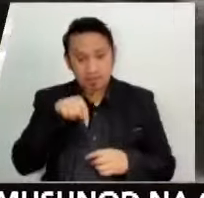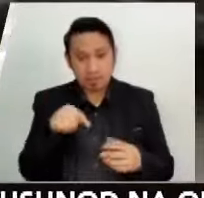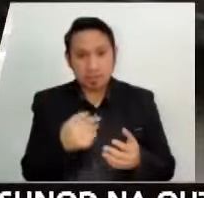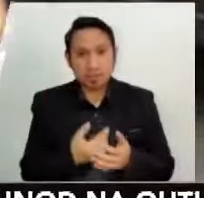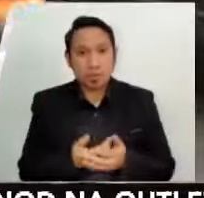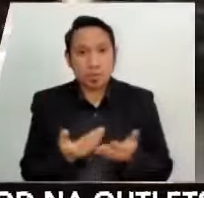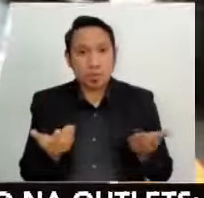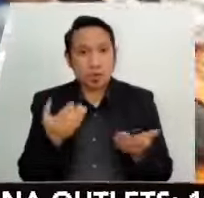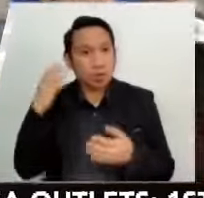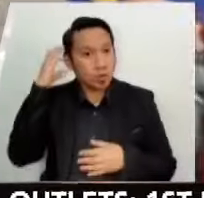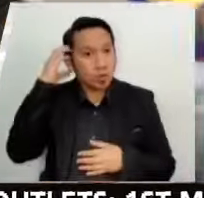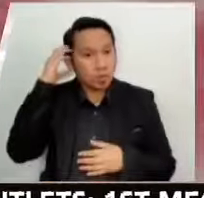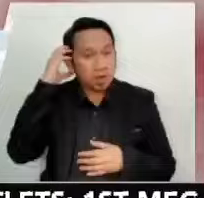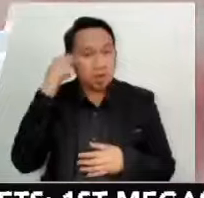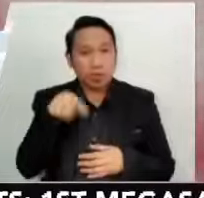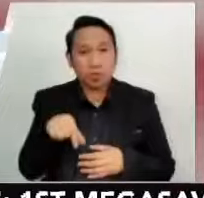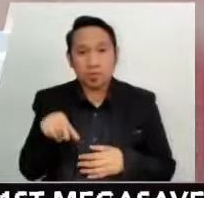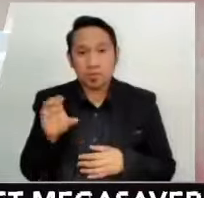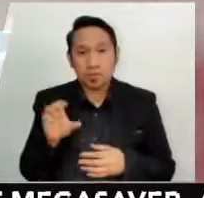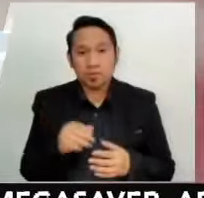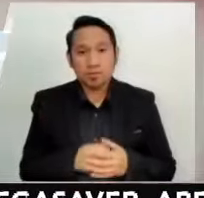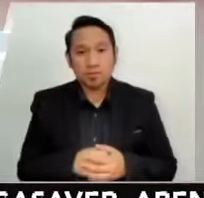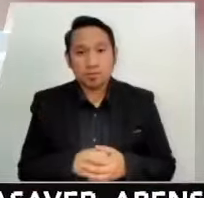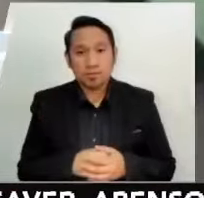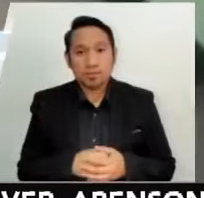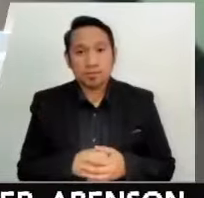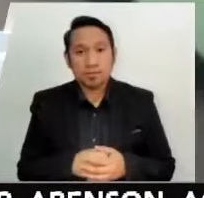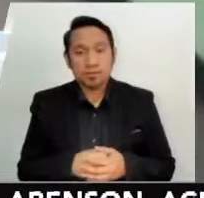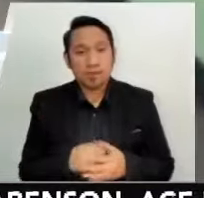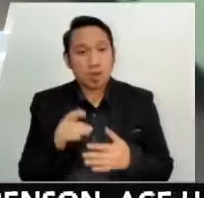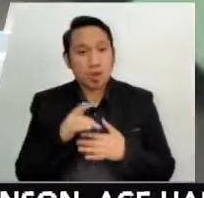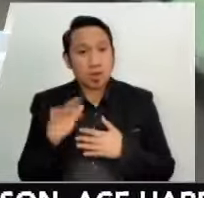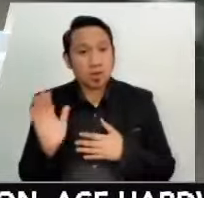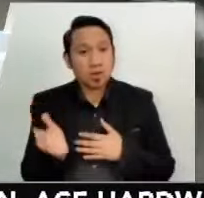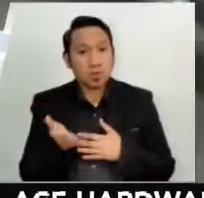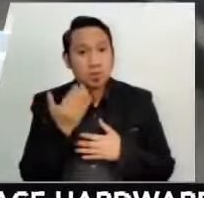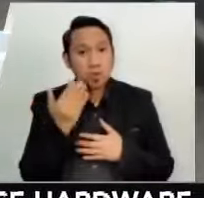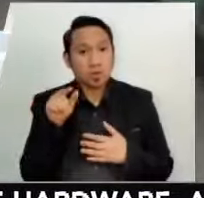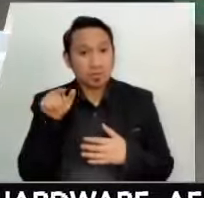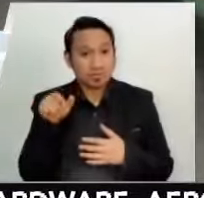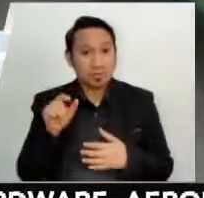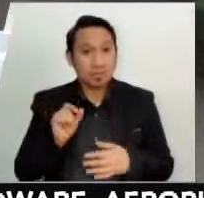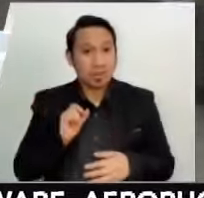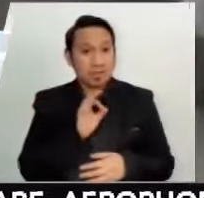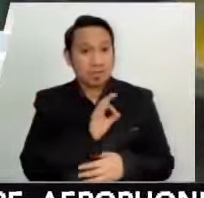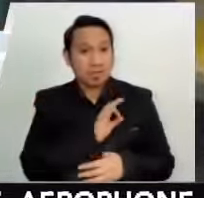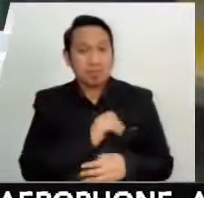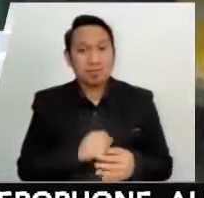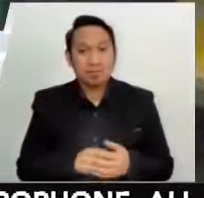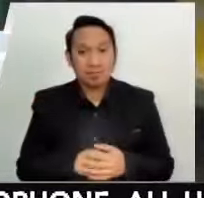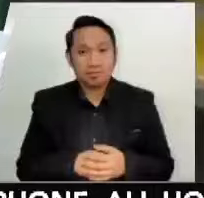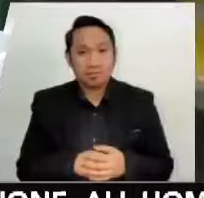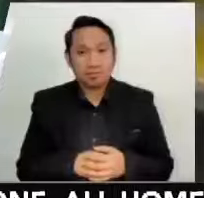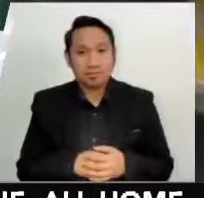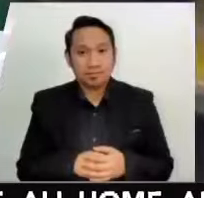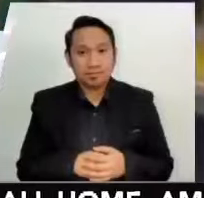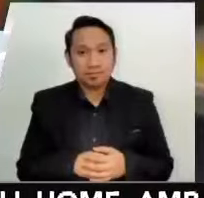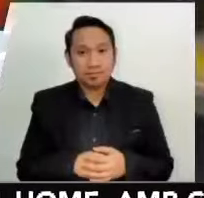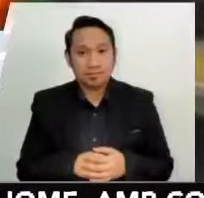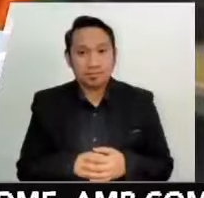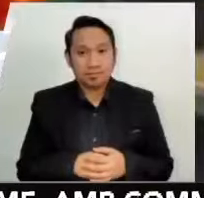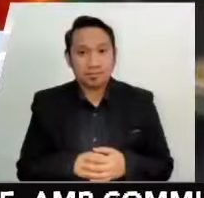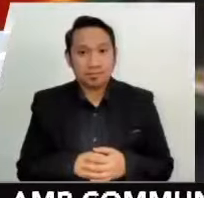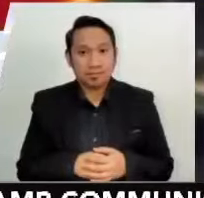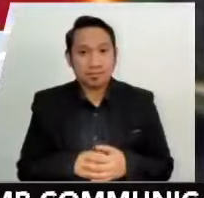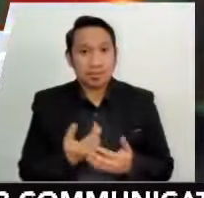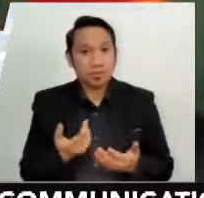Quezon City. Maaga nagsagawa ng operasyon ng mga tauhan ng Special Action and Intelligence Committee on Transportation o SAIC laban sa mga